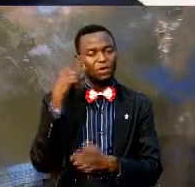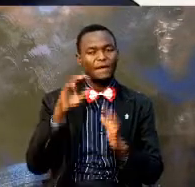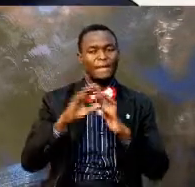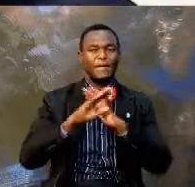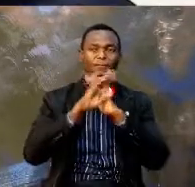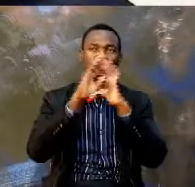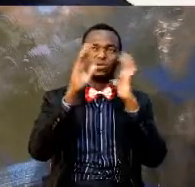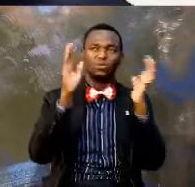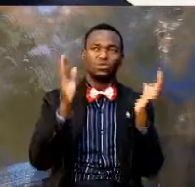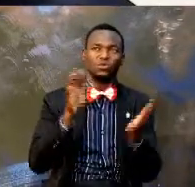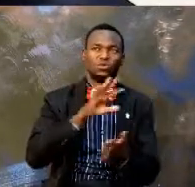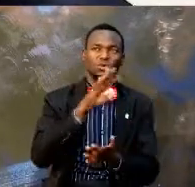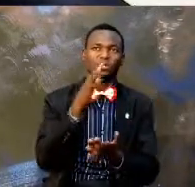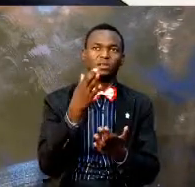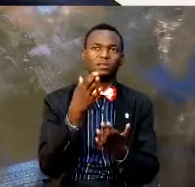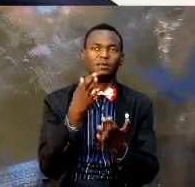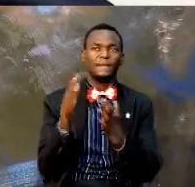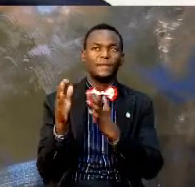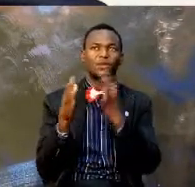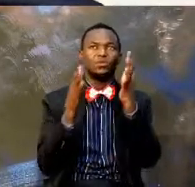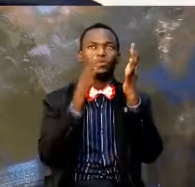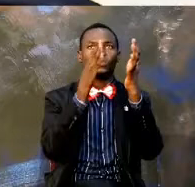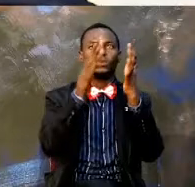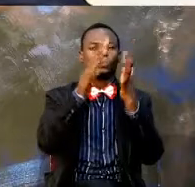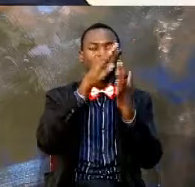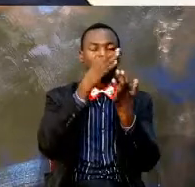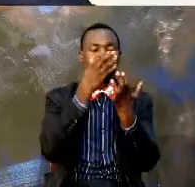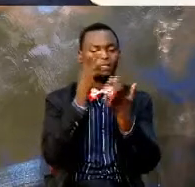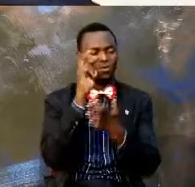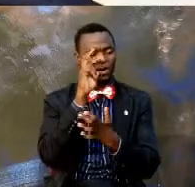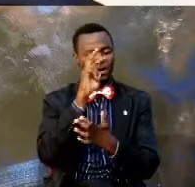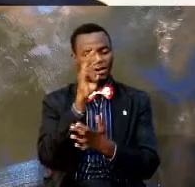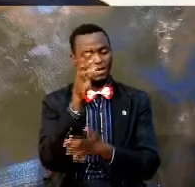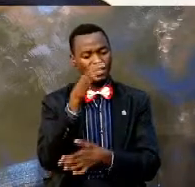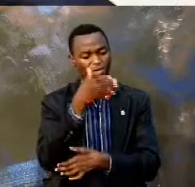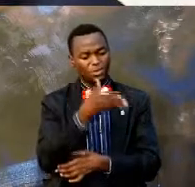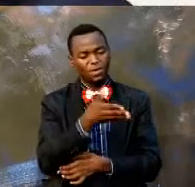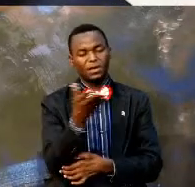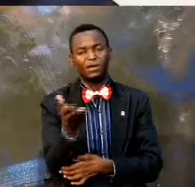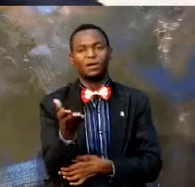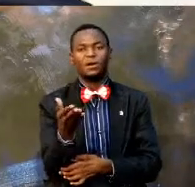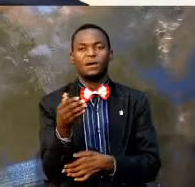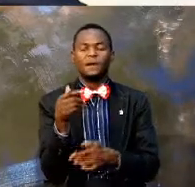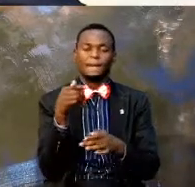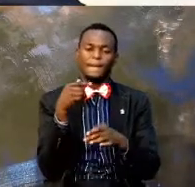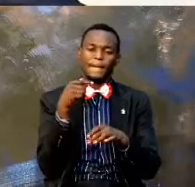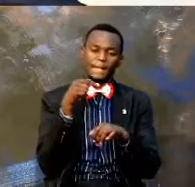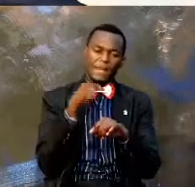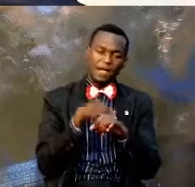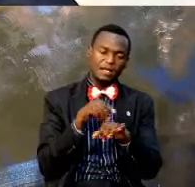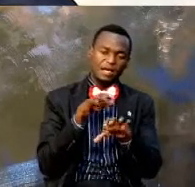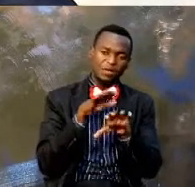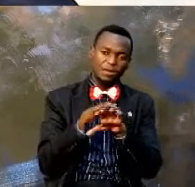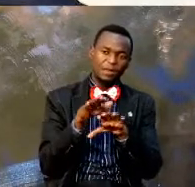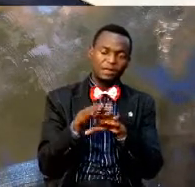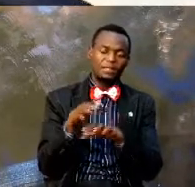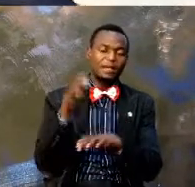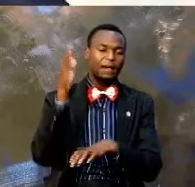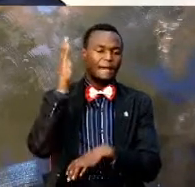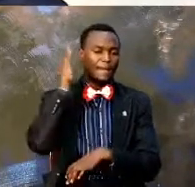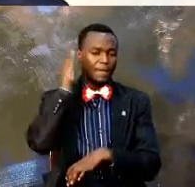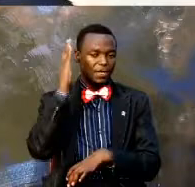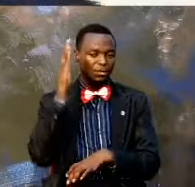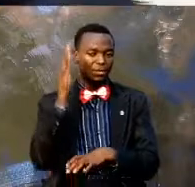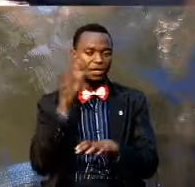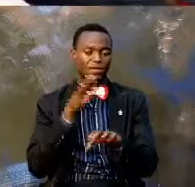leo zinakuangalia wewe pekee katika dunia hii. Baada ya kuelezea kisa hicho, Petro alipoelezea ukweli